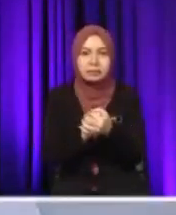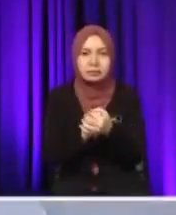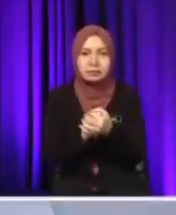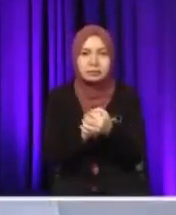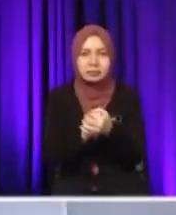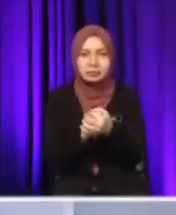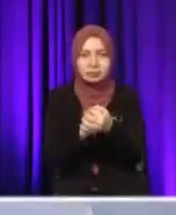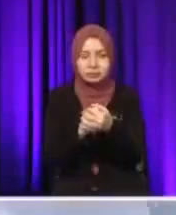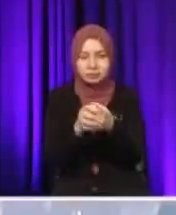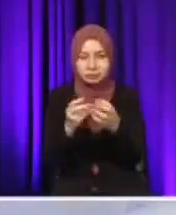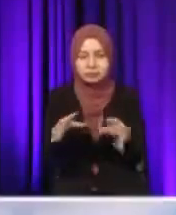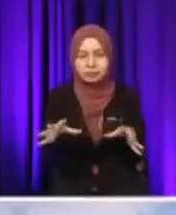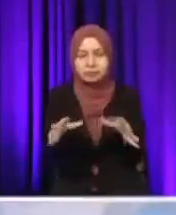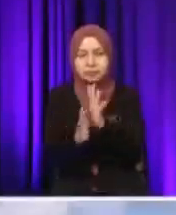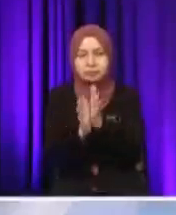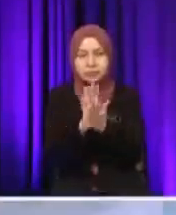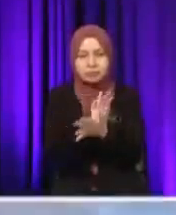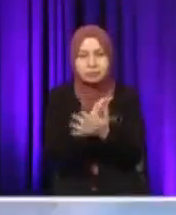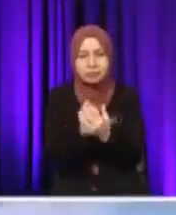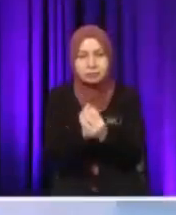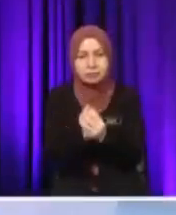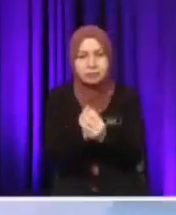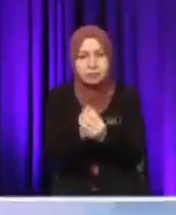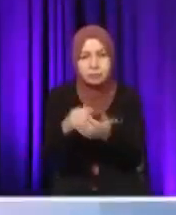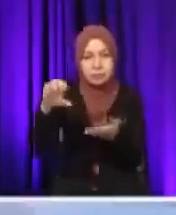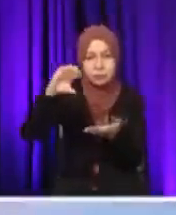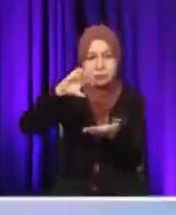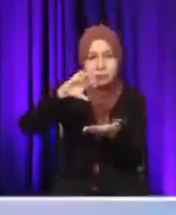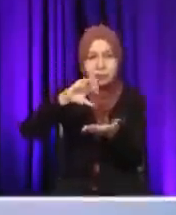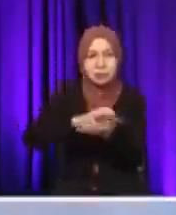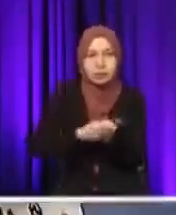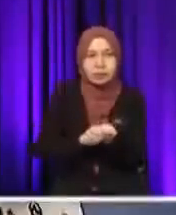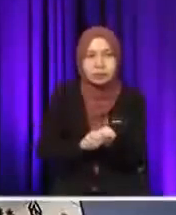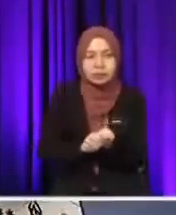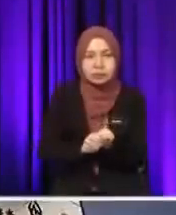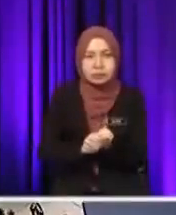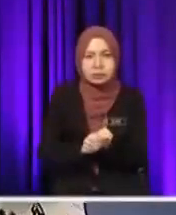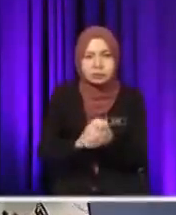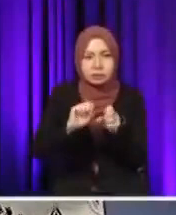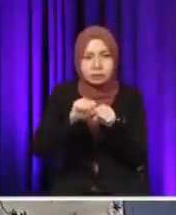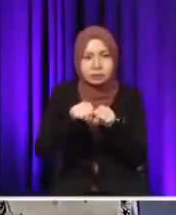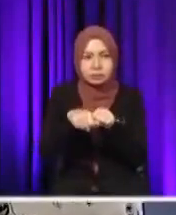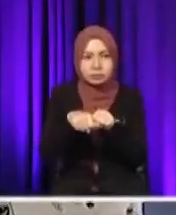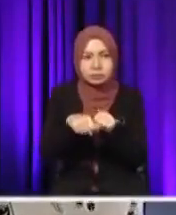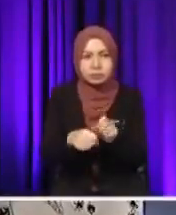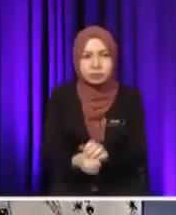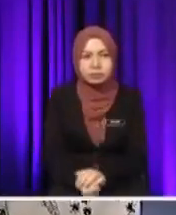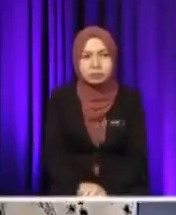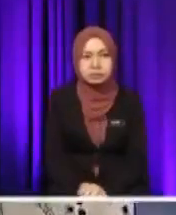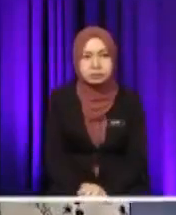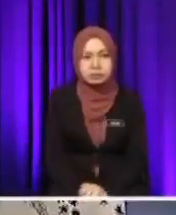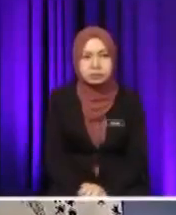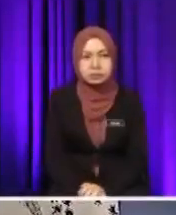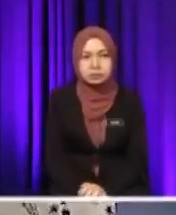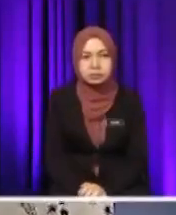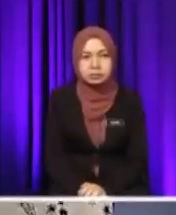nanti bunga tu akan terapung. Okey, Abang pula. Okey, Abang pula. Cuba masukkan. Okey. Kedudukan dia memang akan berubah. So, beta Abang